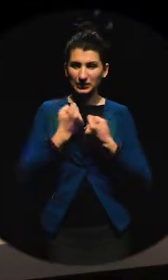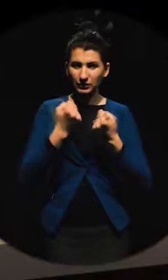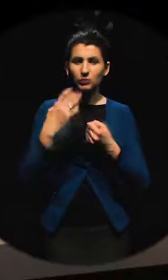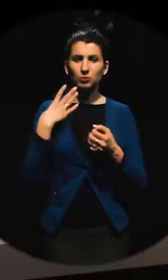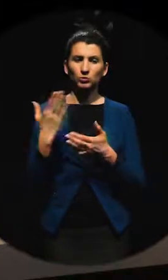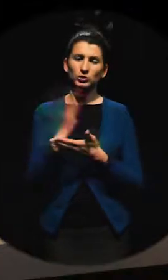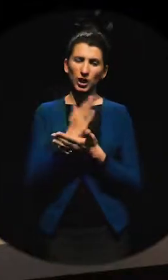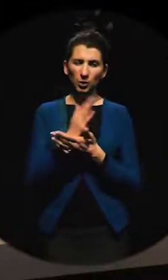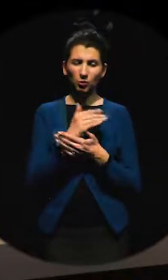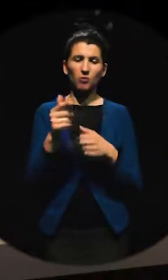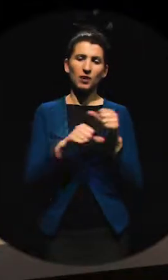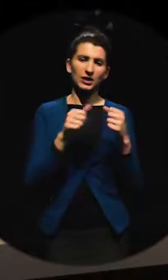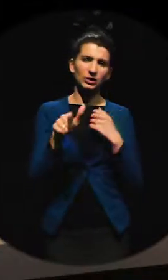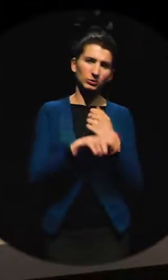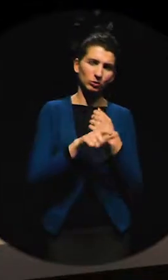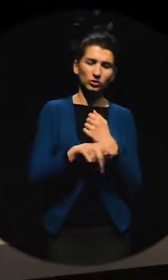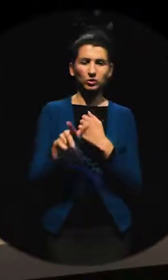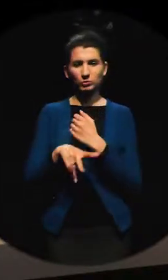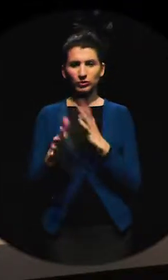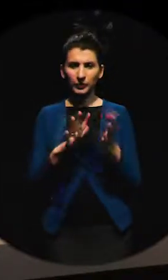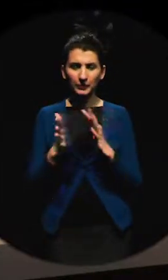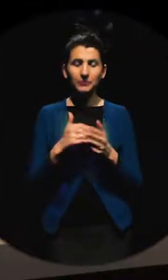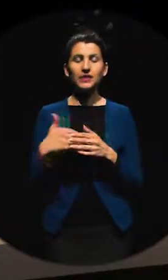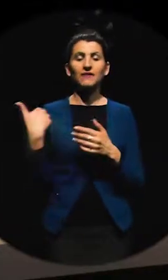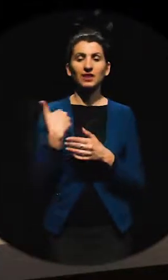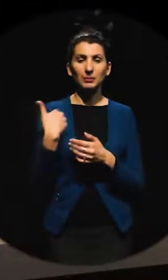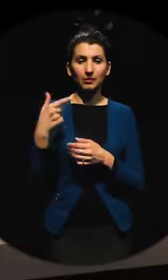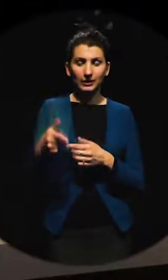lat 70. w Wielkiej Brytanii,